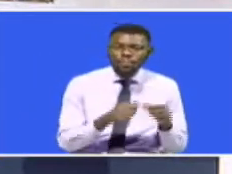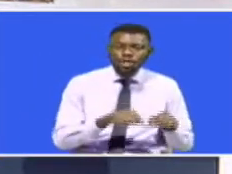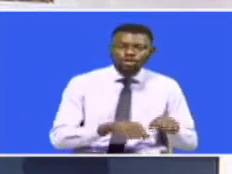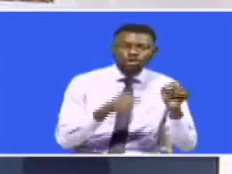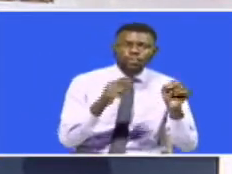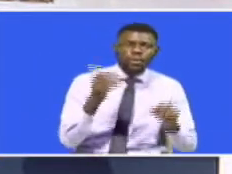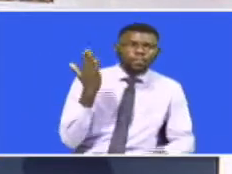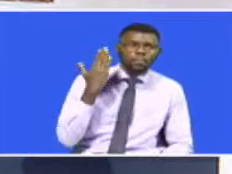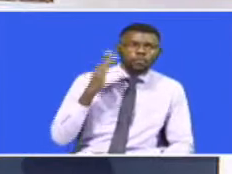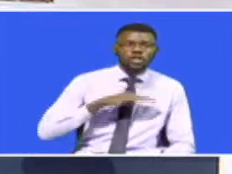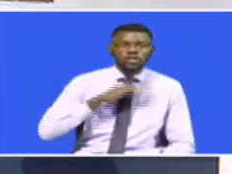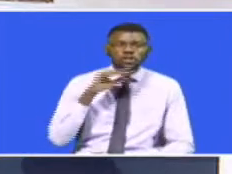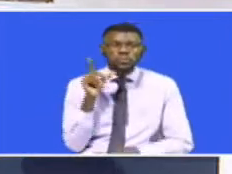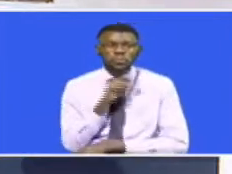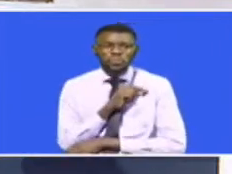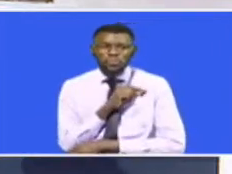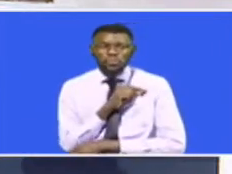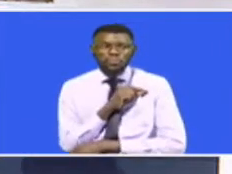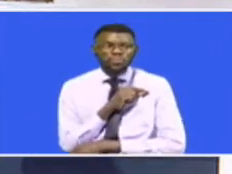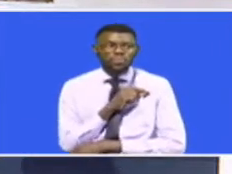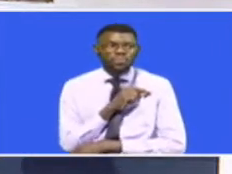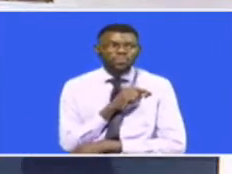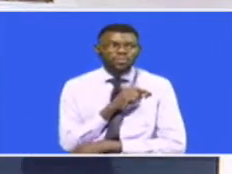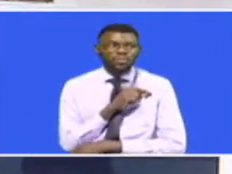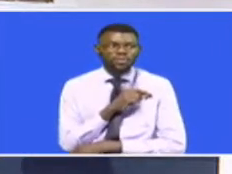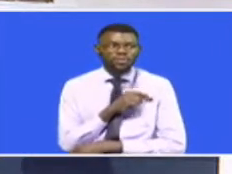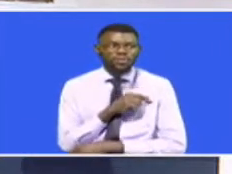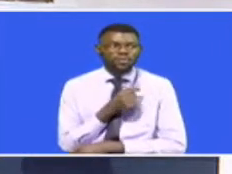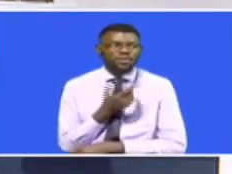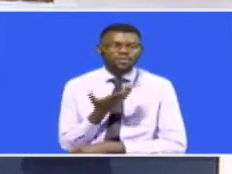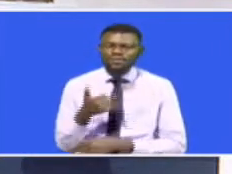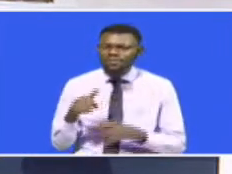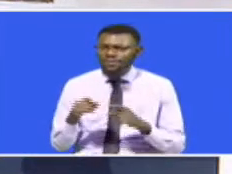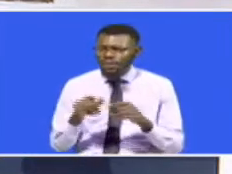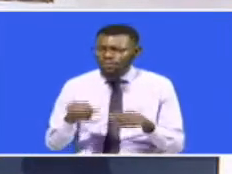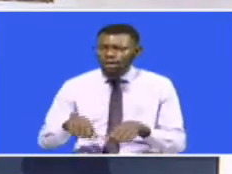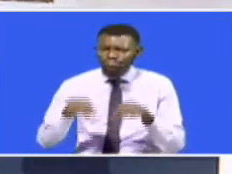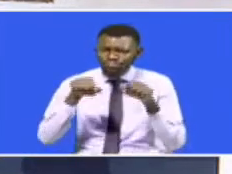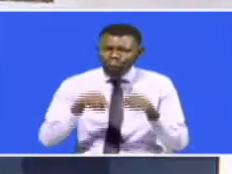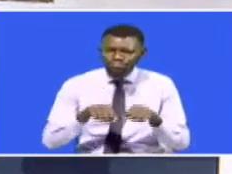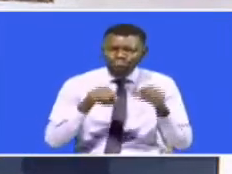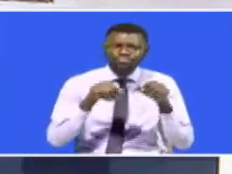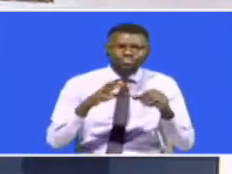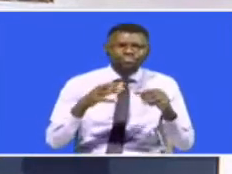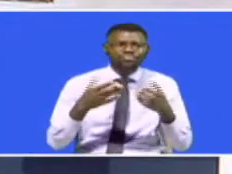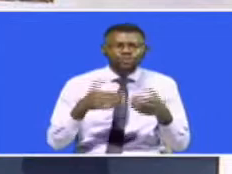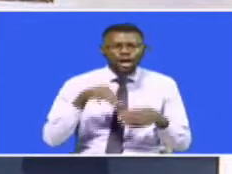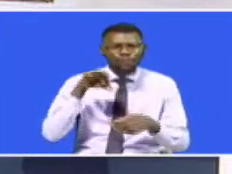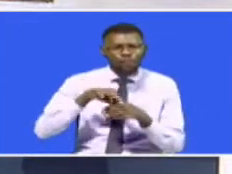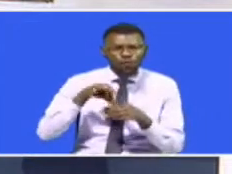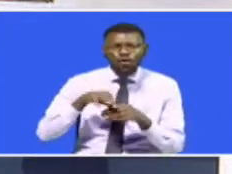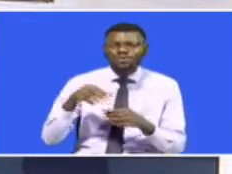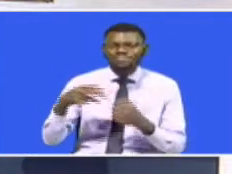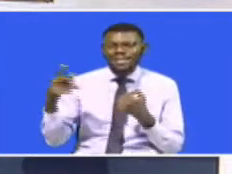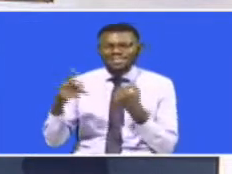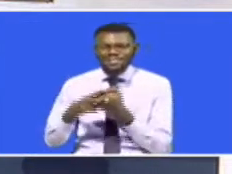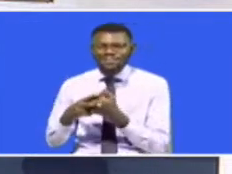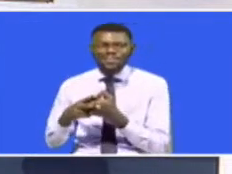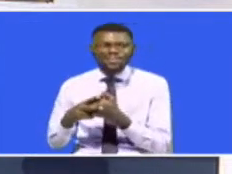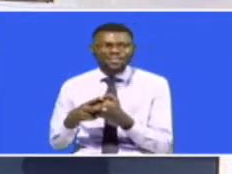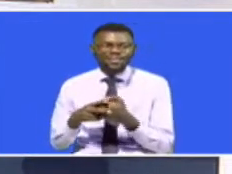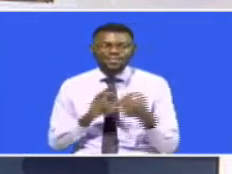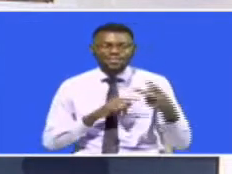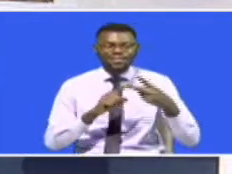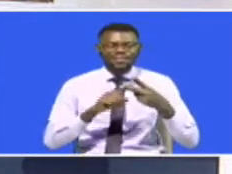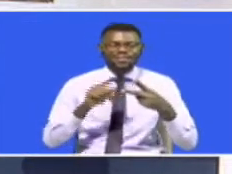awali James Njiruge. Hayo yamejiri baada ya uchaguzi wa wakurugenzi wa shirika hilo huku akipata kura 7 dhidi ya